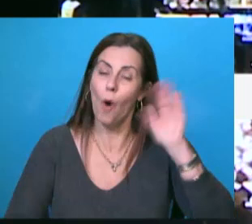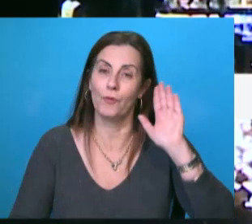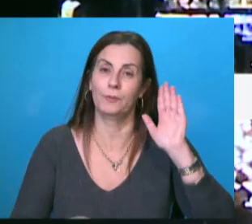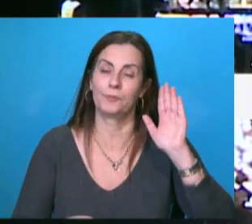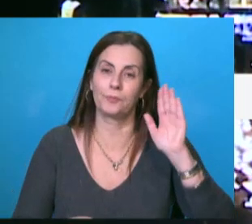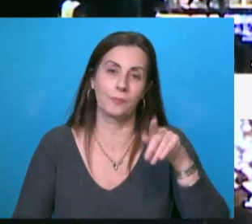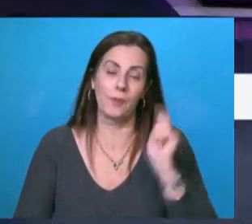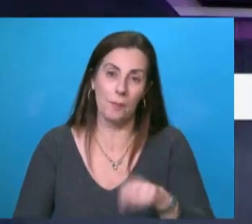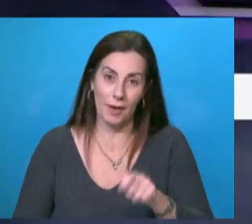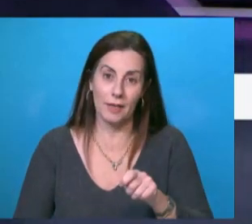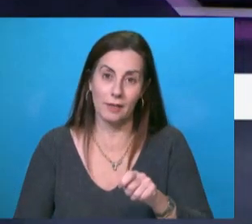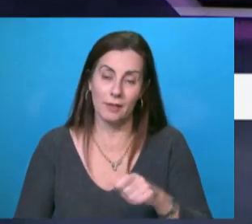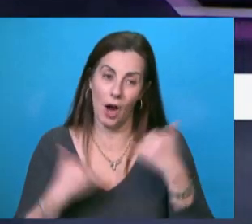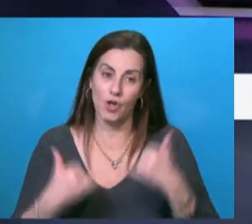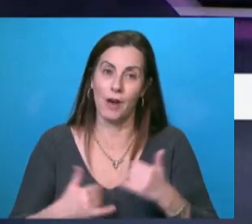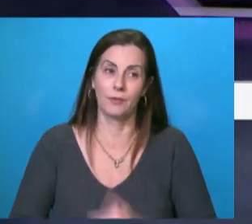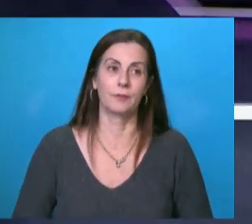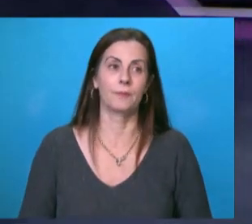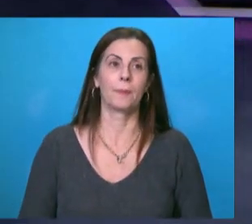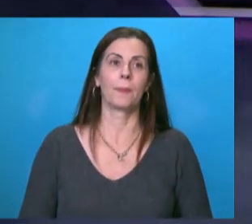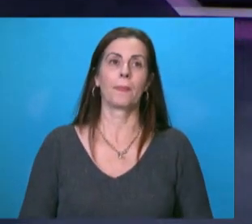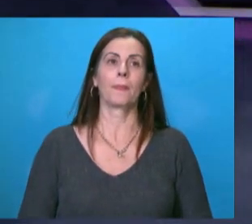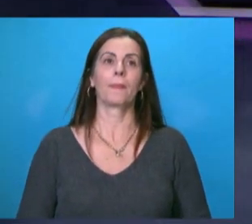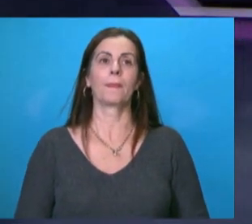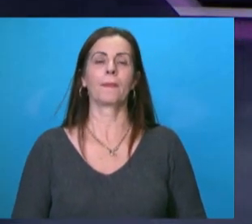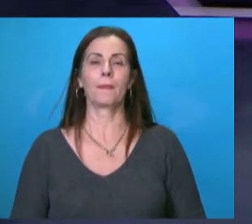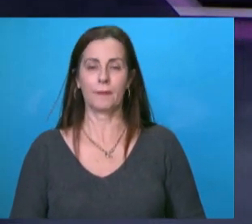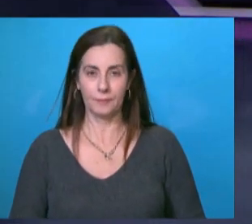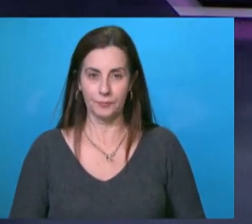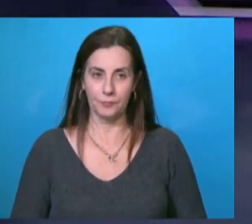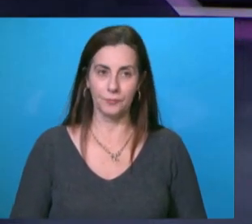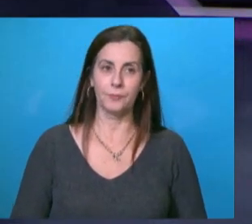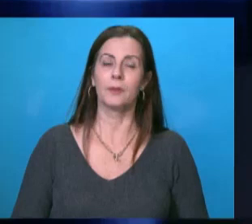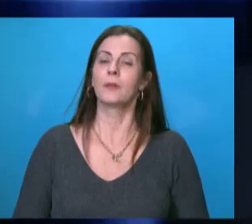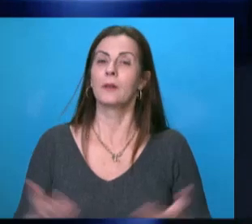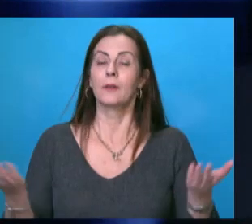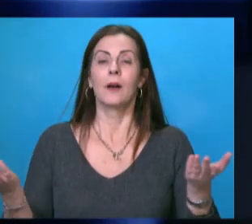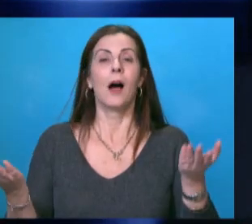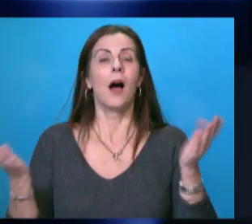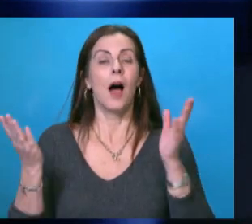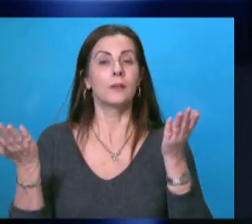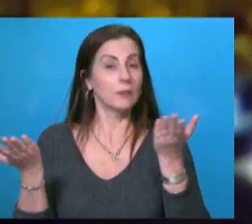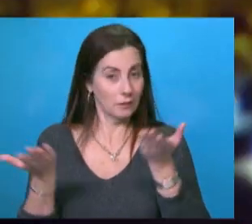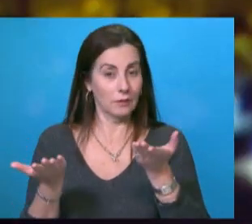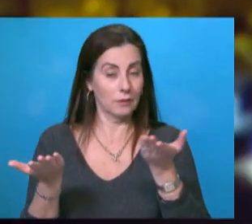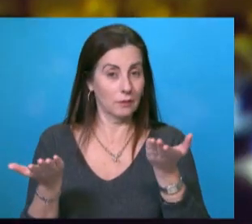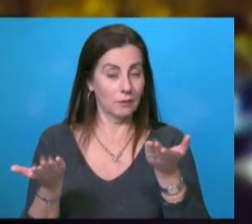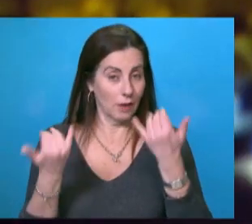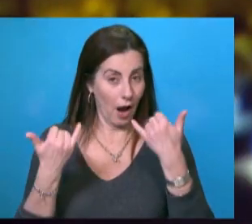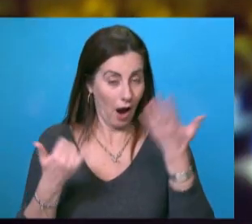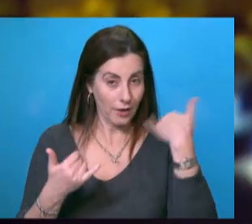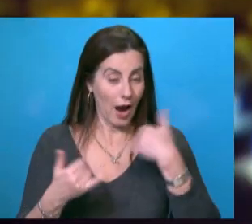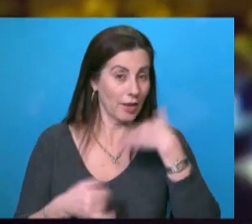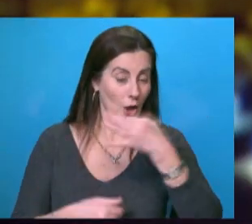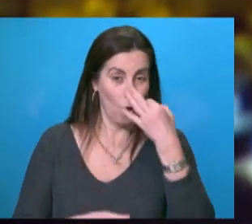בכנסת בשלב הזה. לילה טוב מוטי גילת, פרשן כאן חדשות. לילה טוב שני. אז היה לנו את הנאום הזה, את